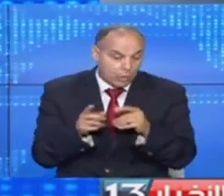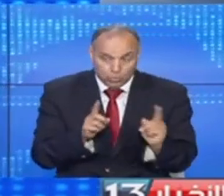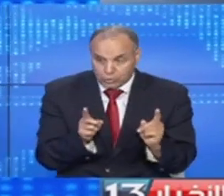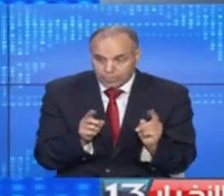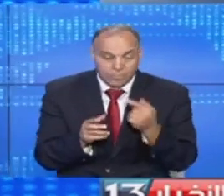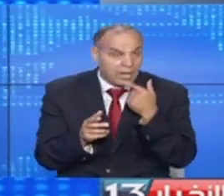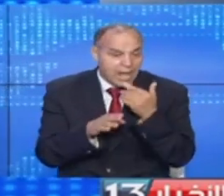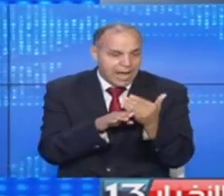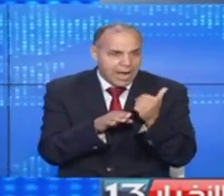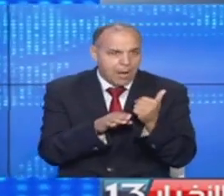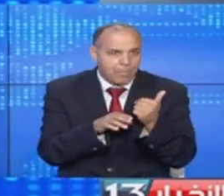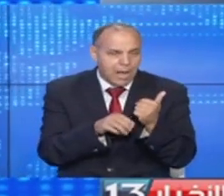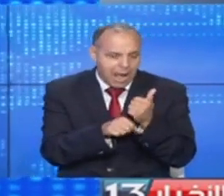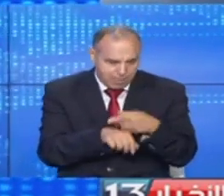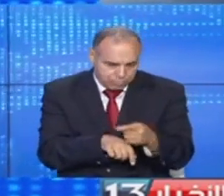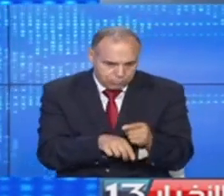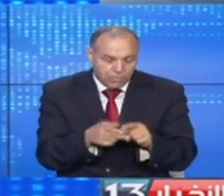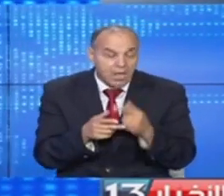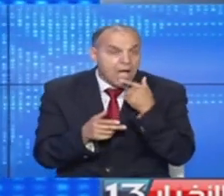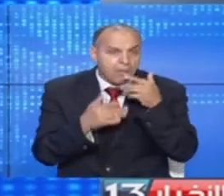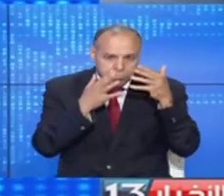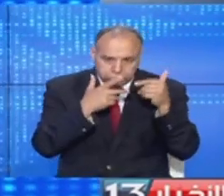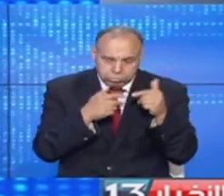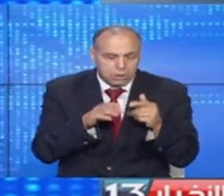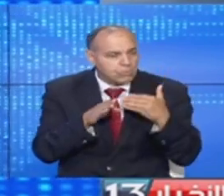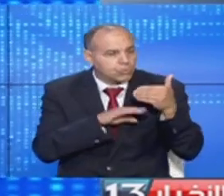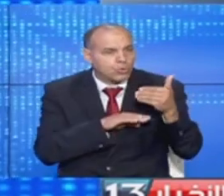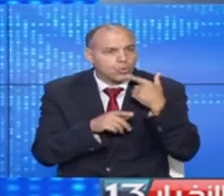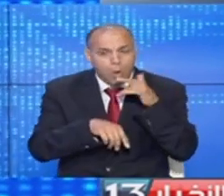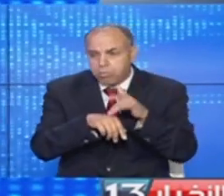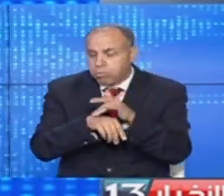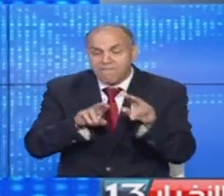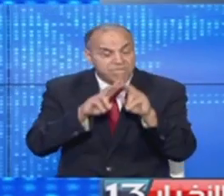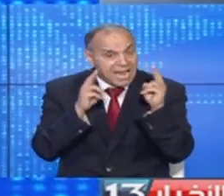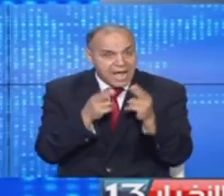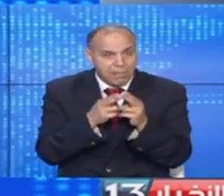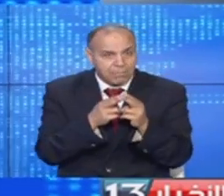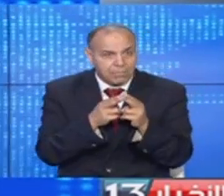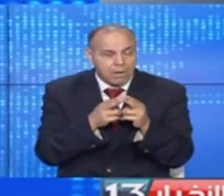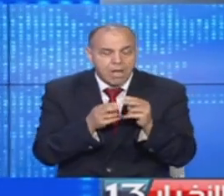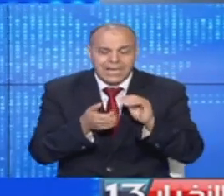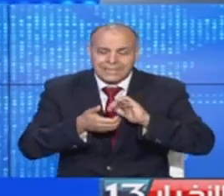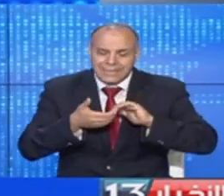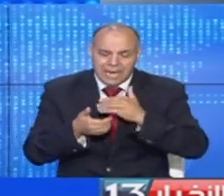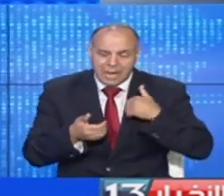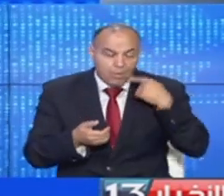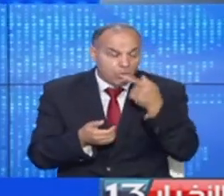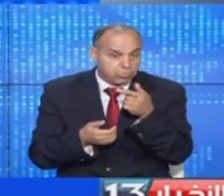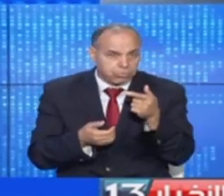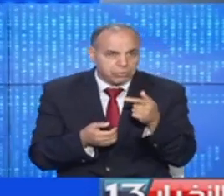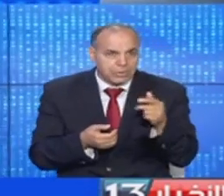قبل موفق العام و بالارقام تجاوز عدد الاصابات في العالم حسب منظمه الصحه العالميه